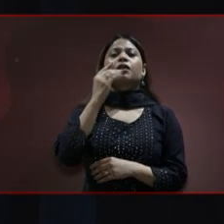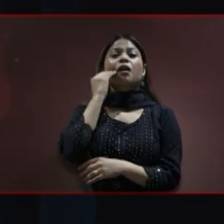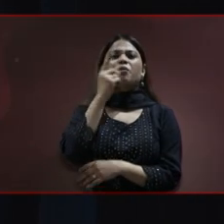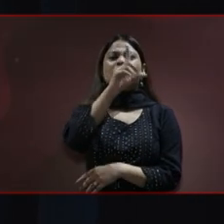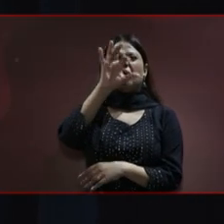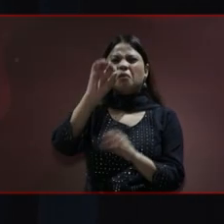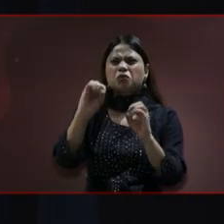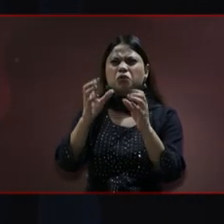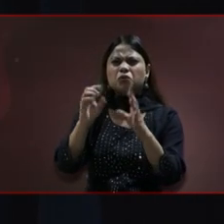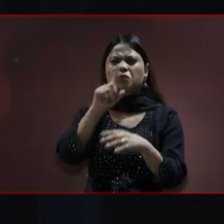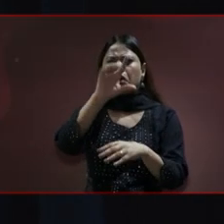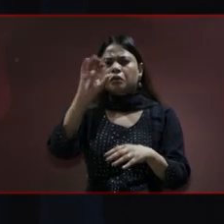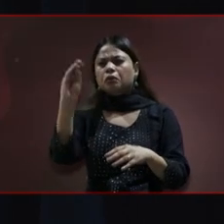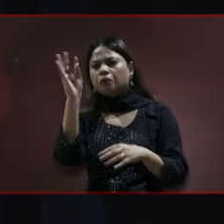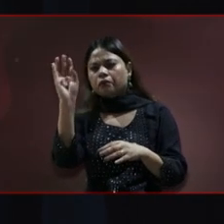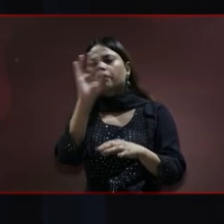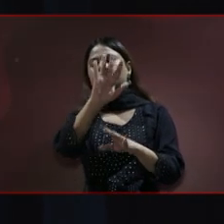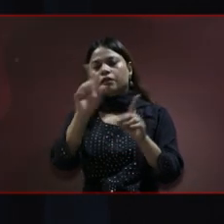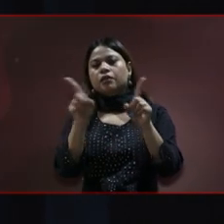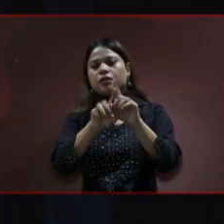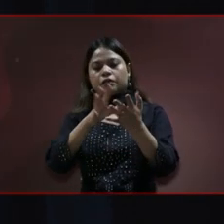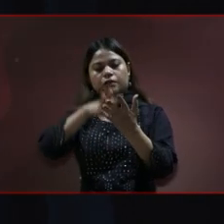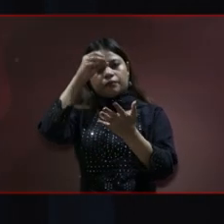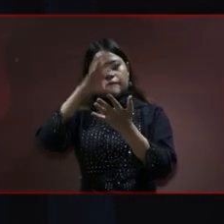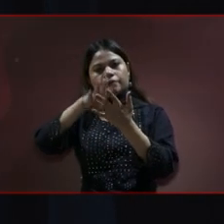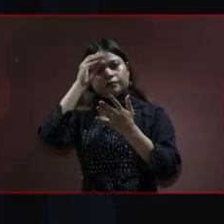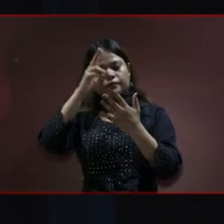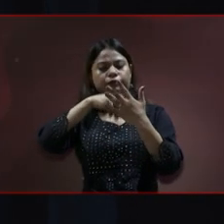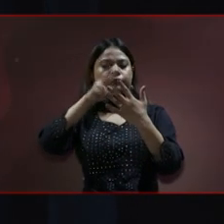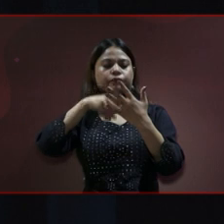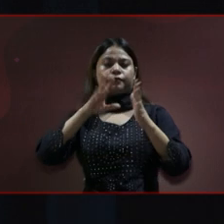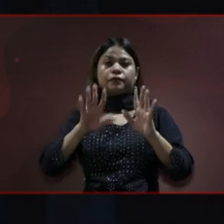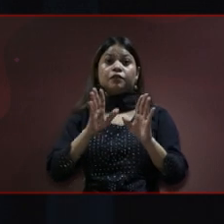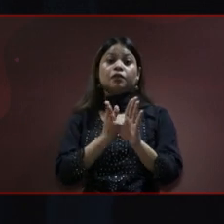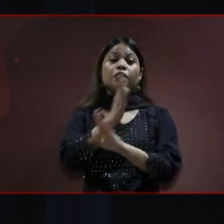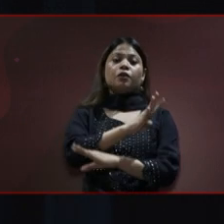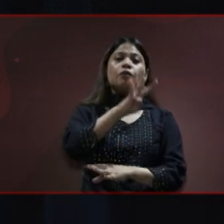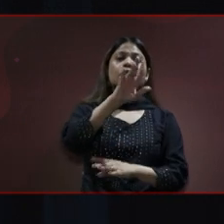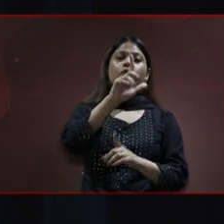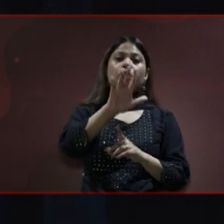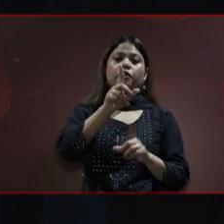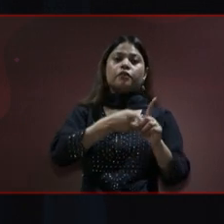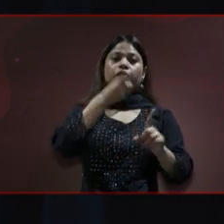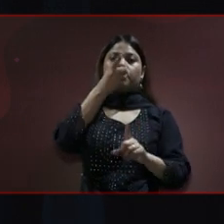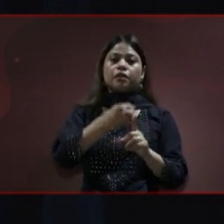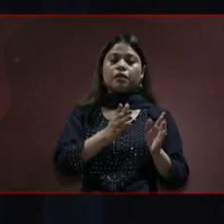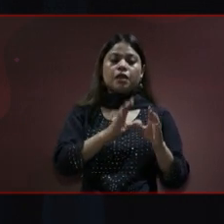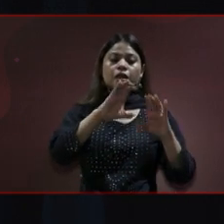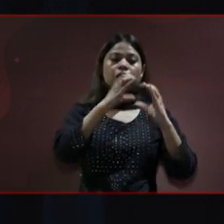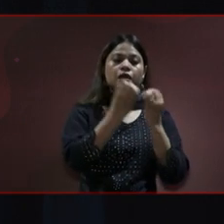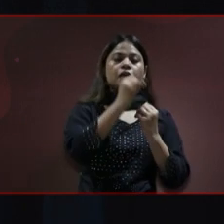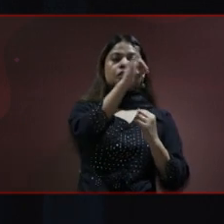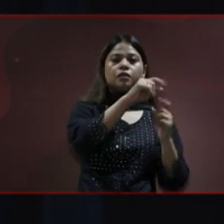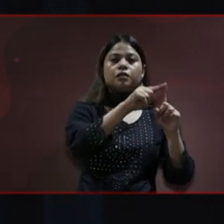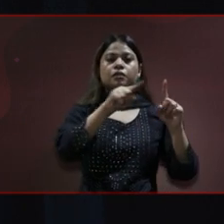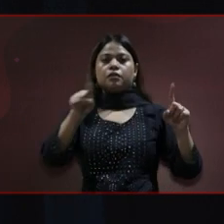की किताब। बाद में कभी मैंने उसकी 4-5 साल पहले पूरा एनसीईआरटी का पूरा किताब क्लास 6 से 12